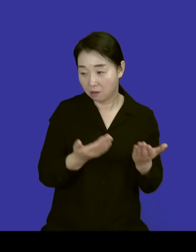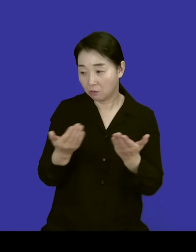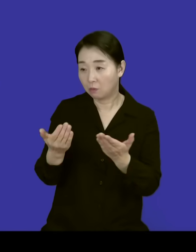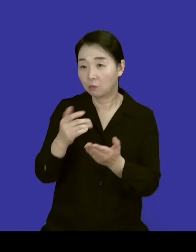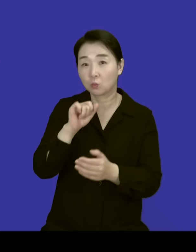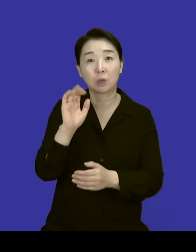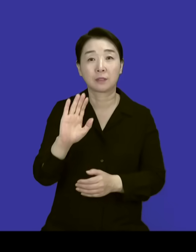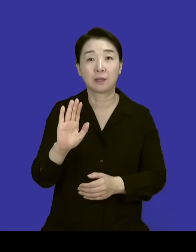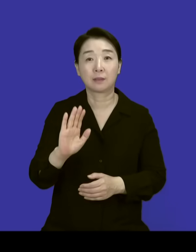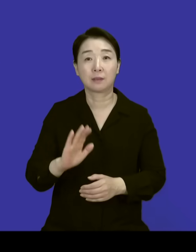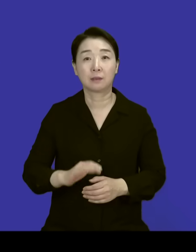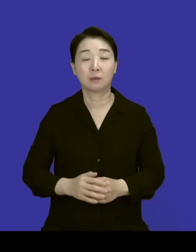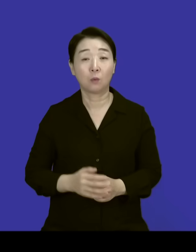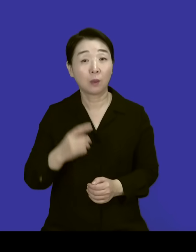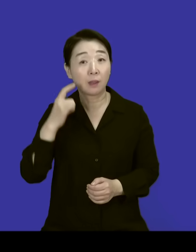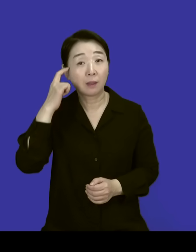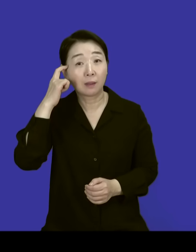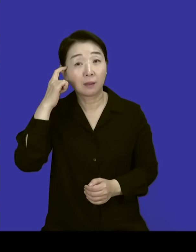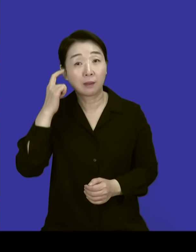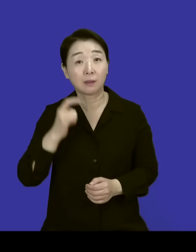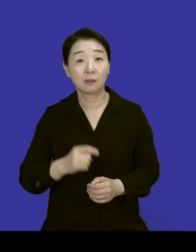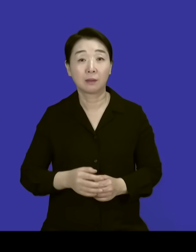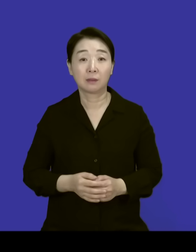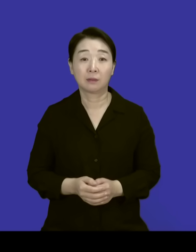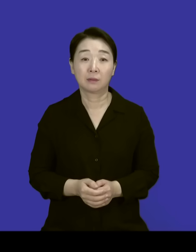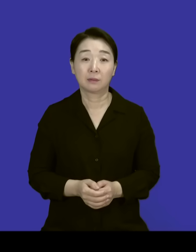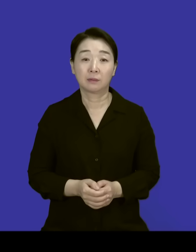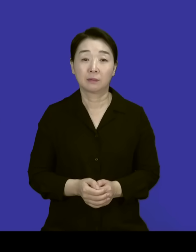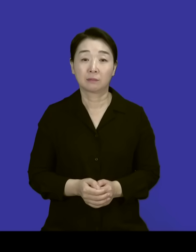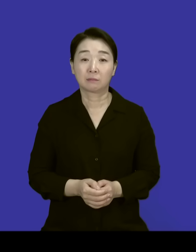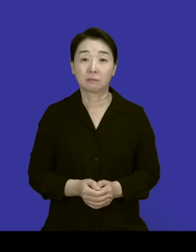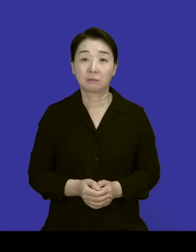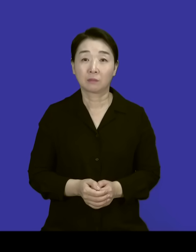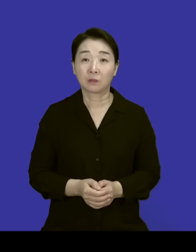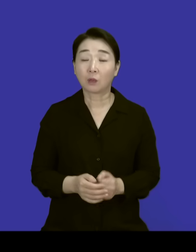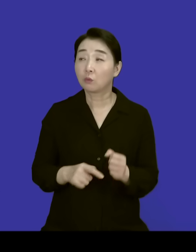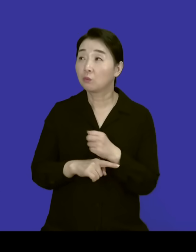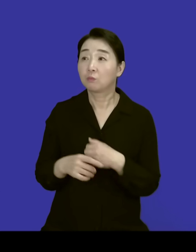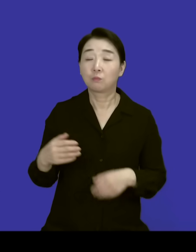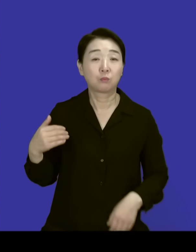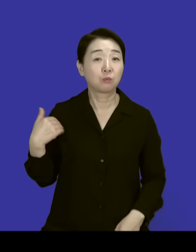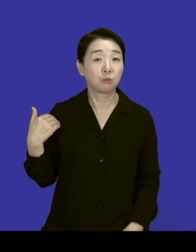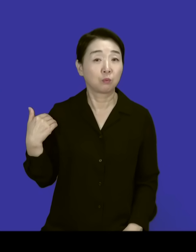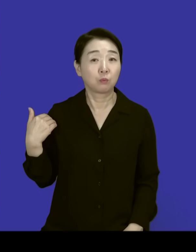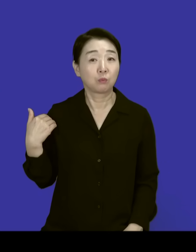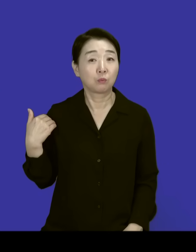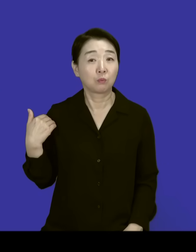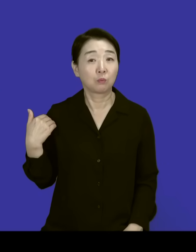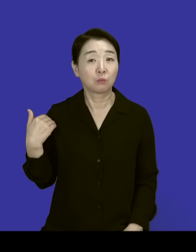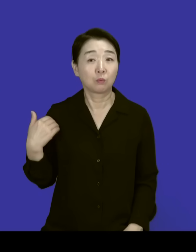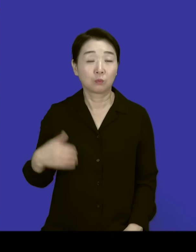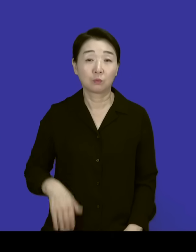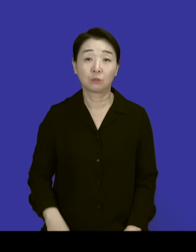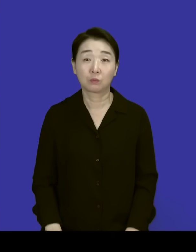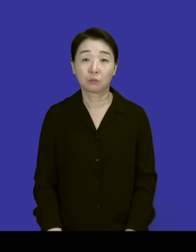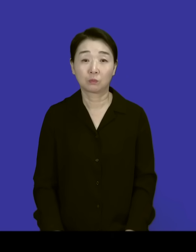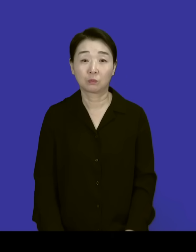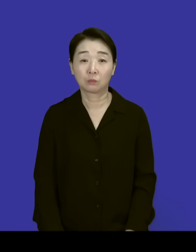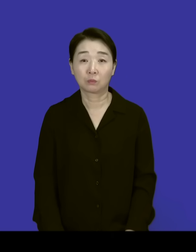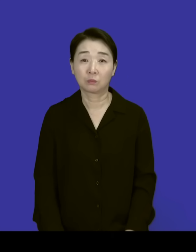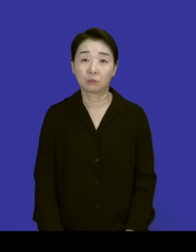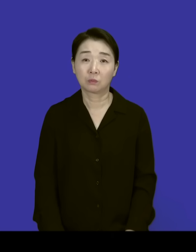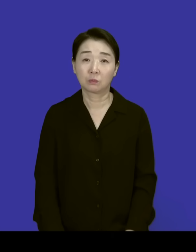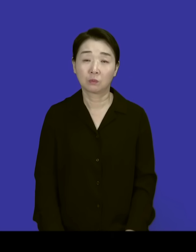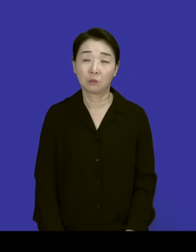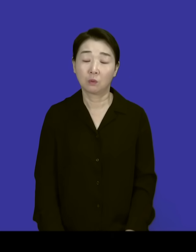좋아하지 않으셨던 거야. 아 왜요? 저도 그때 잘하기로 왜 그런지 모르겠어요. 더 근데 잘하기로 하셨나? 계속 그렇게 이게 한두 번